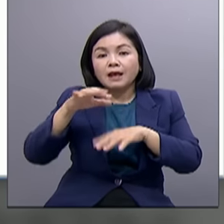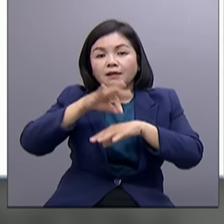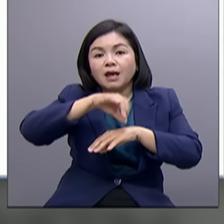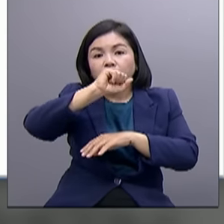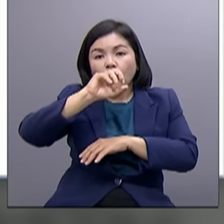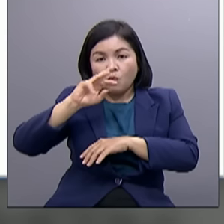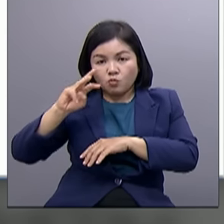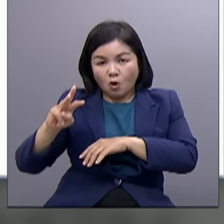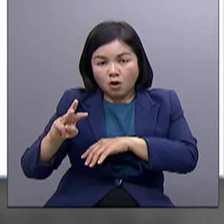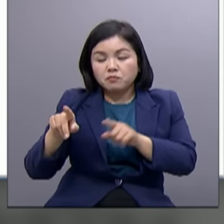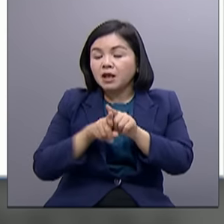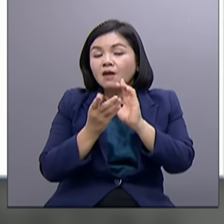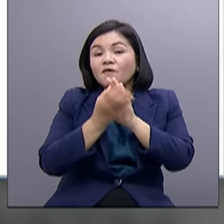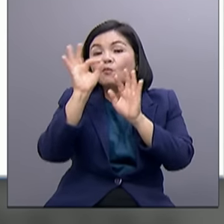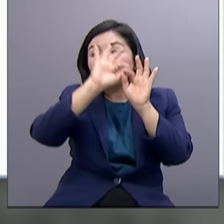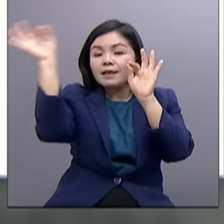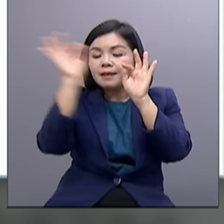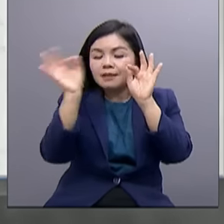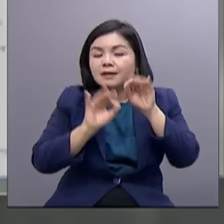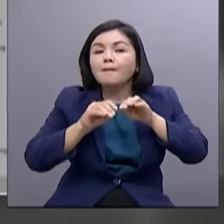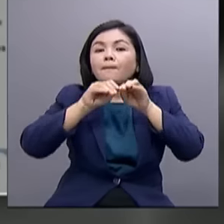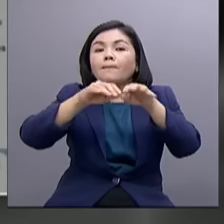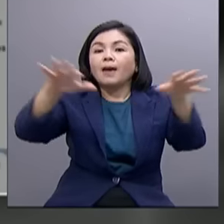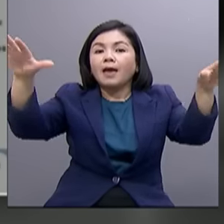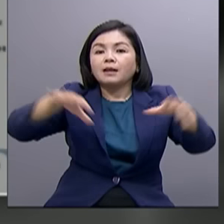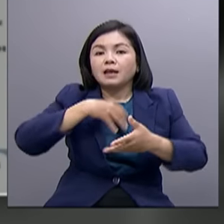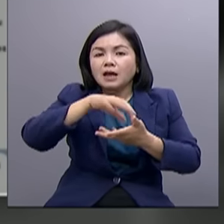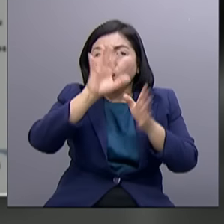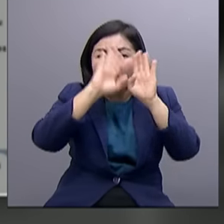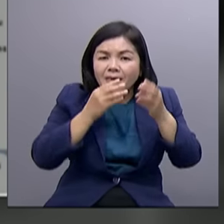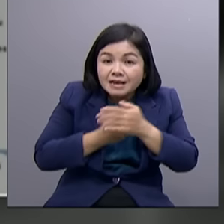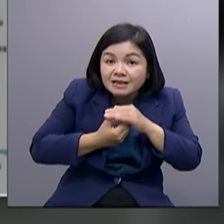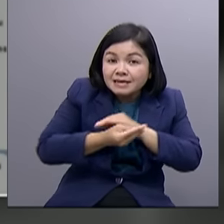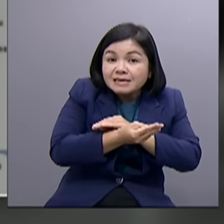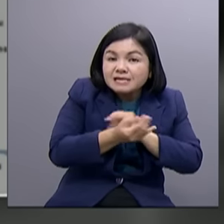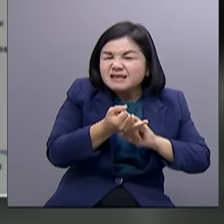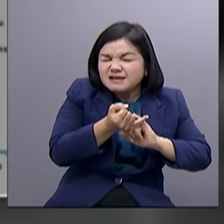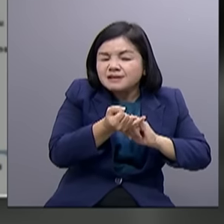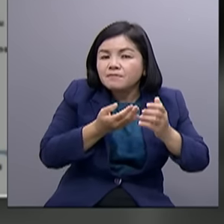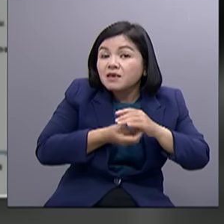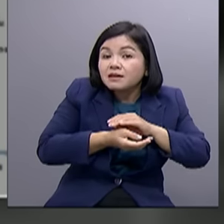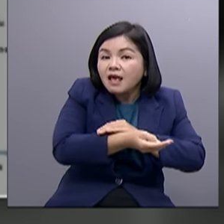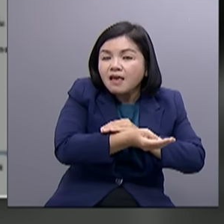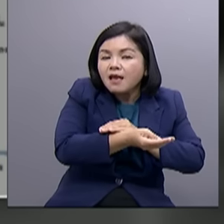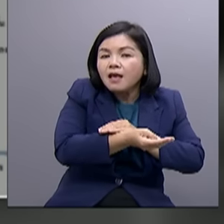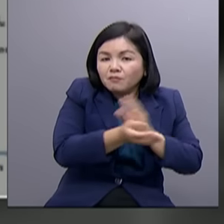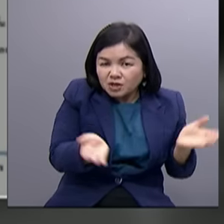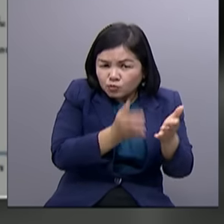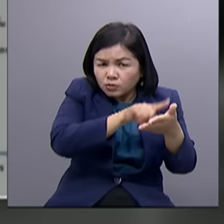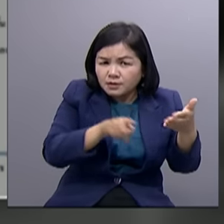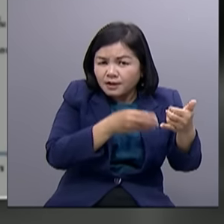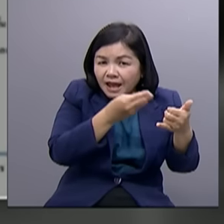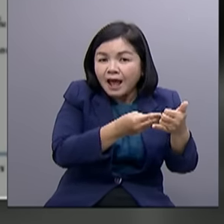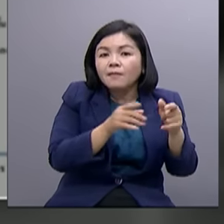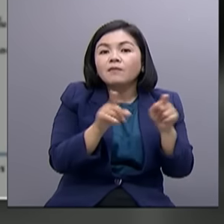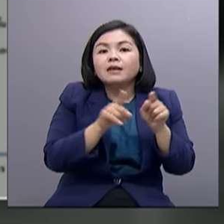ที่ก็ใช้พื้นที่ Facebookของตัวเองนี่ล่ะค่ะในการให้ข้อมูลการฮ้วโดยรอบนี้เนี่ยโพสต์ข้อมูลที่อ้างอิงบอกเป็น